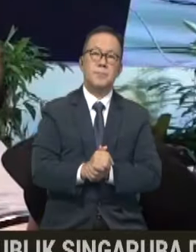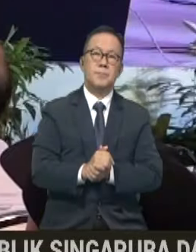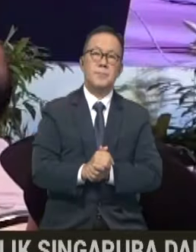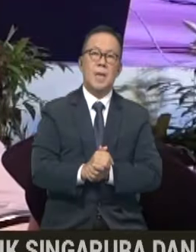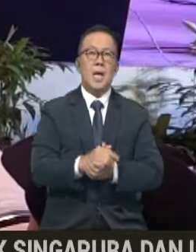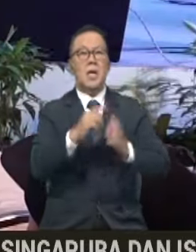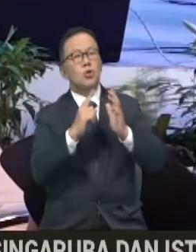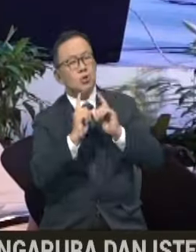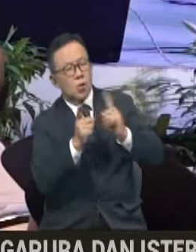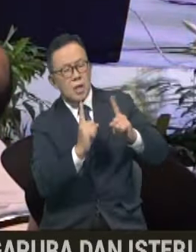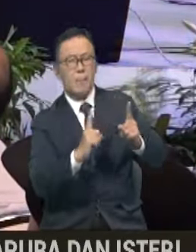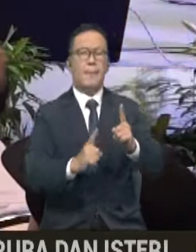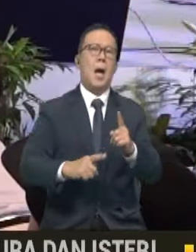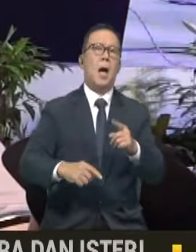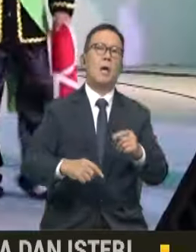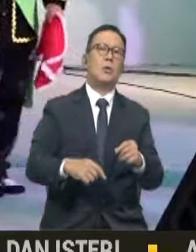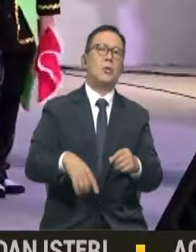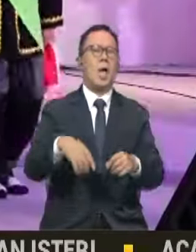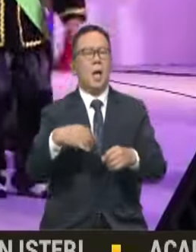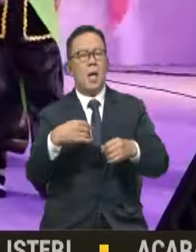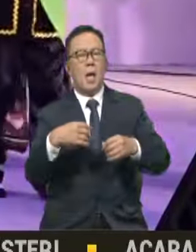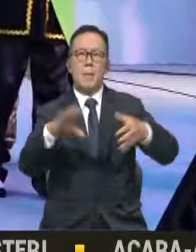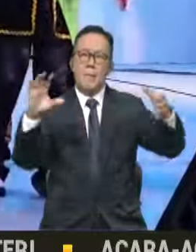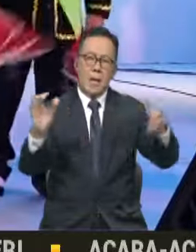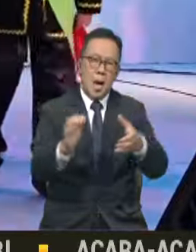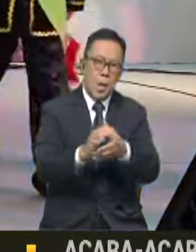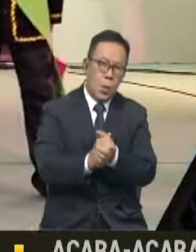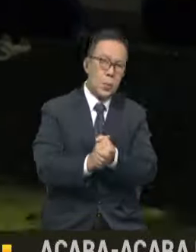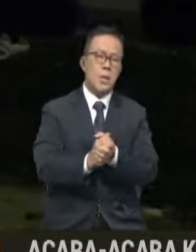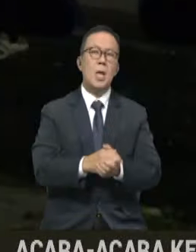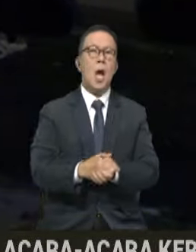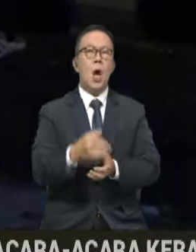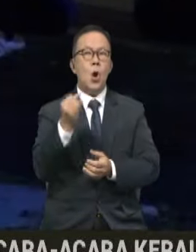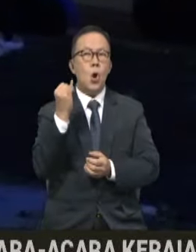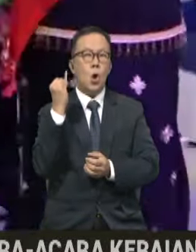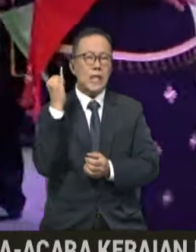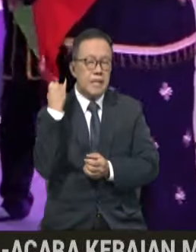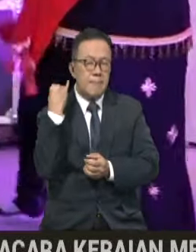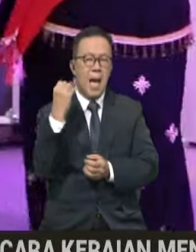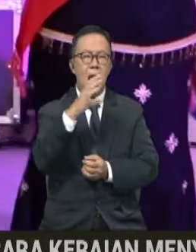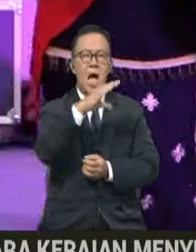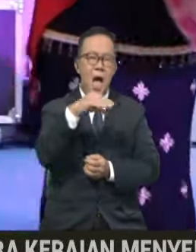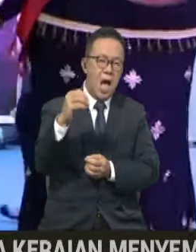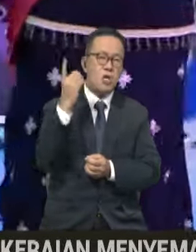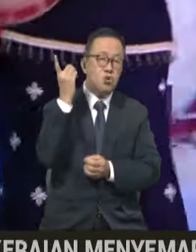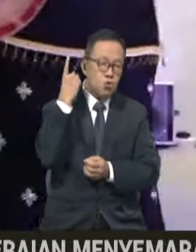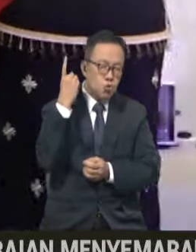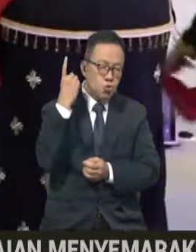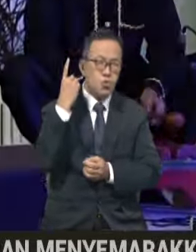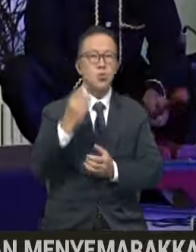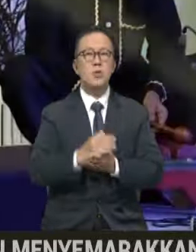pertunangan dan perkahwinan Puan Dusun dan juga persembahan kebudayaan daripada Puan Dusun dan masyarakat